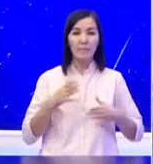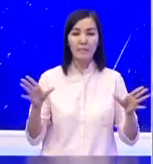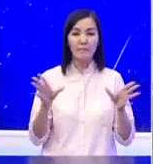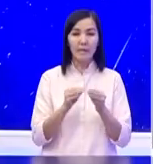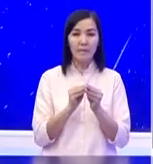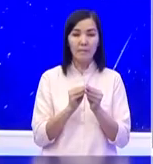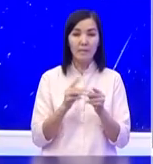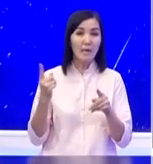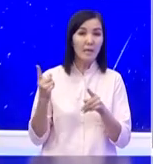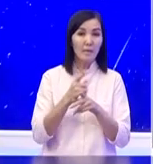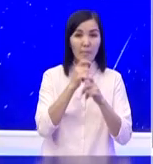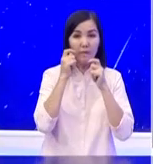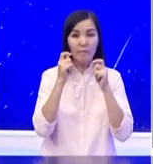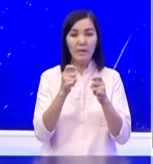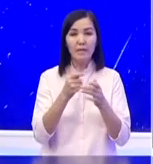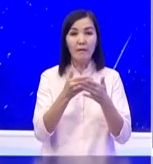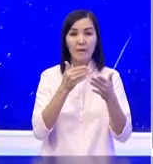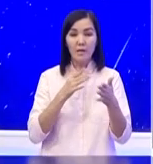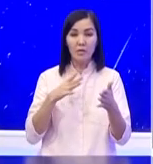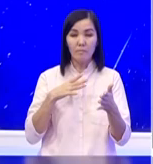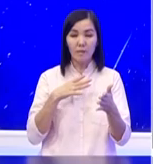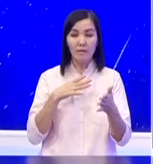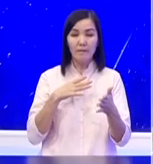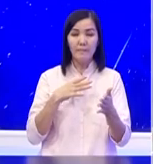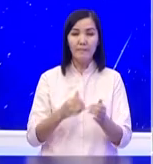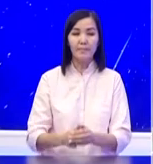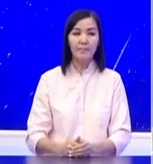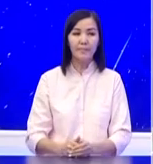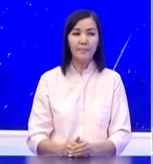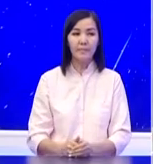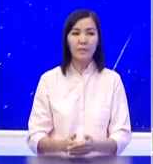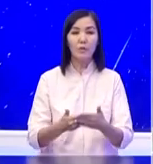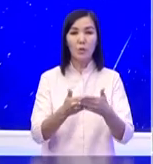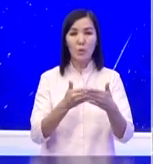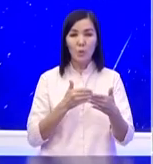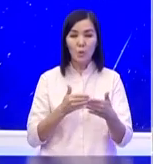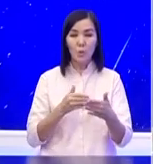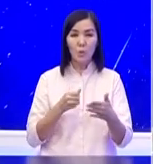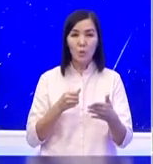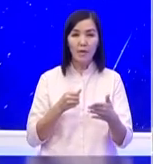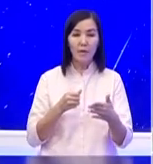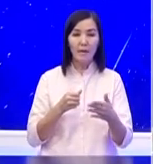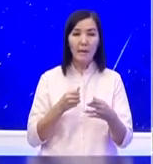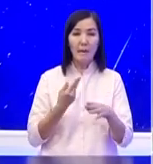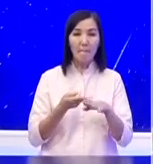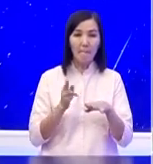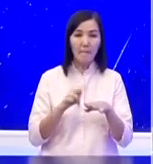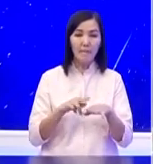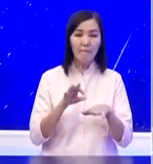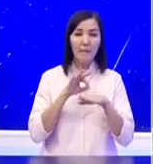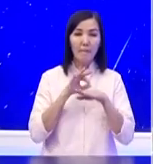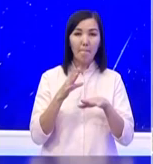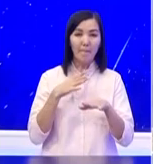первый подарок от меценатов медицинским учреждениям региона. До этого еще мы такие же акции проводили,